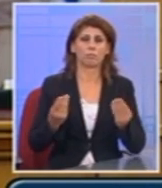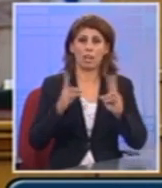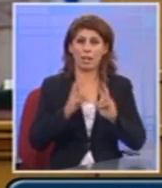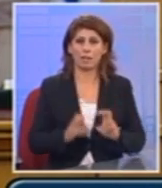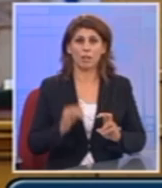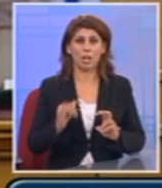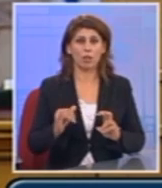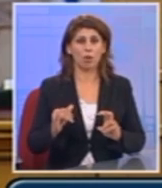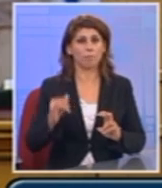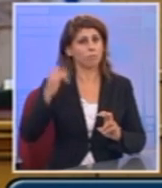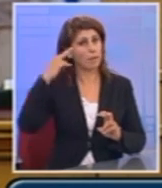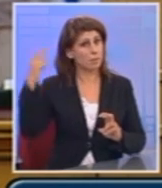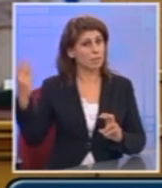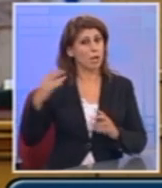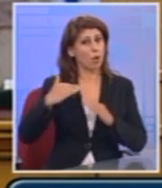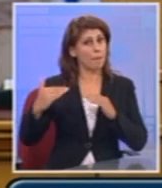ακόμη και σε